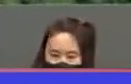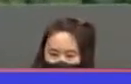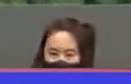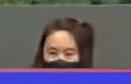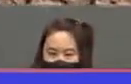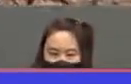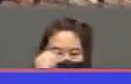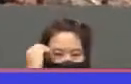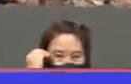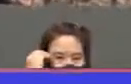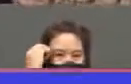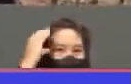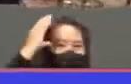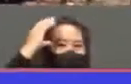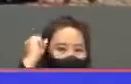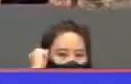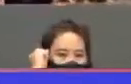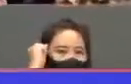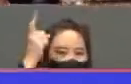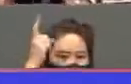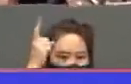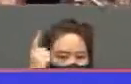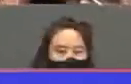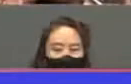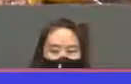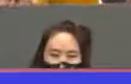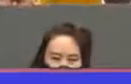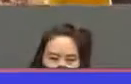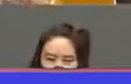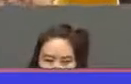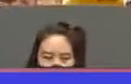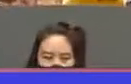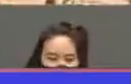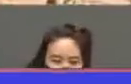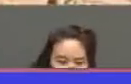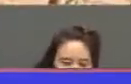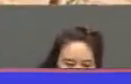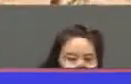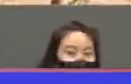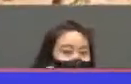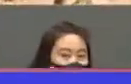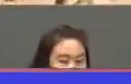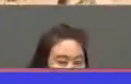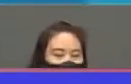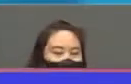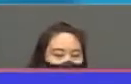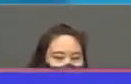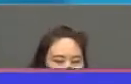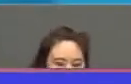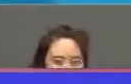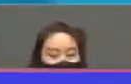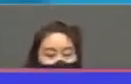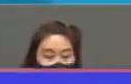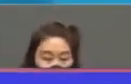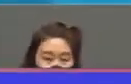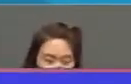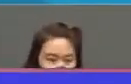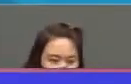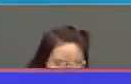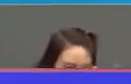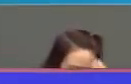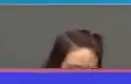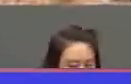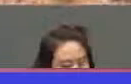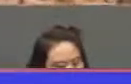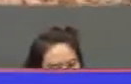ล้อมแต่ว่าล่าสุดค่ะคุณผู้ฟังคะที่ประชุมคณะรัฐมนตรีนั้นมีการเห็นชอบตามที่กระทรวงทรัพยากรธรรมชาติและสิ่งแวดล้อมเสนอ